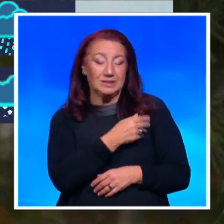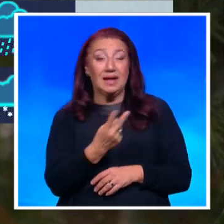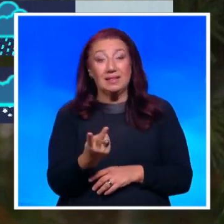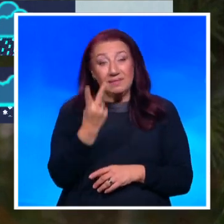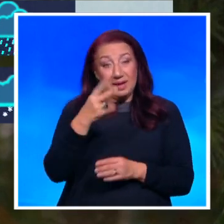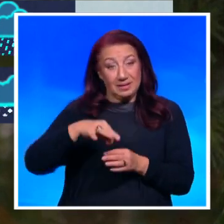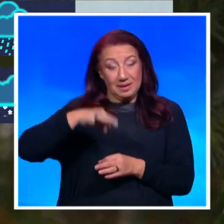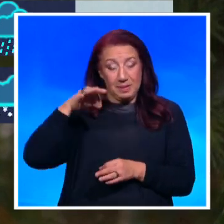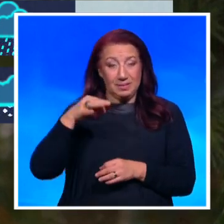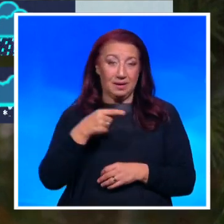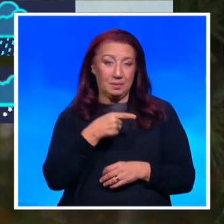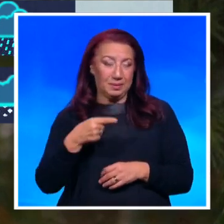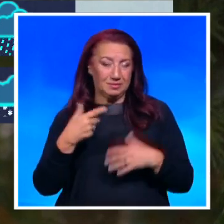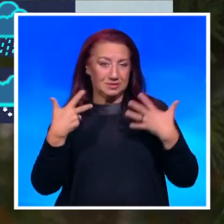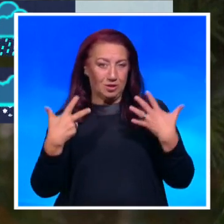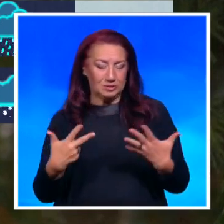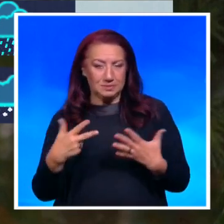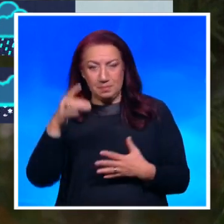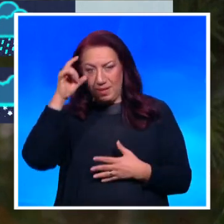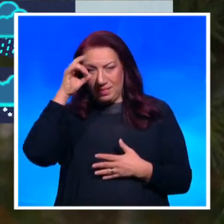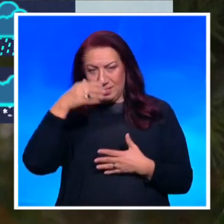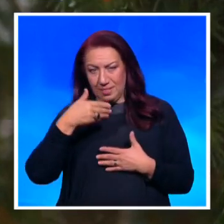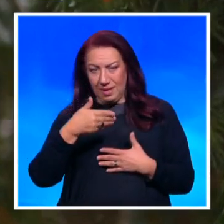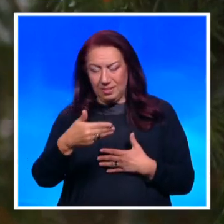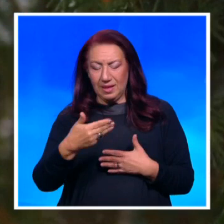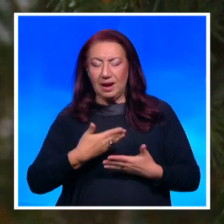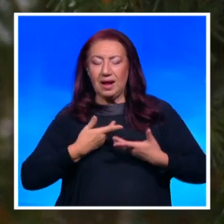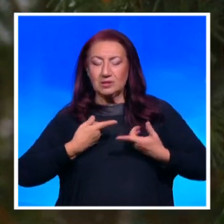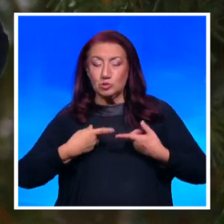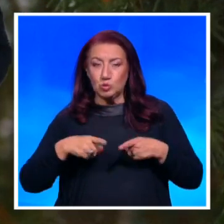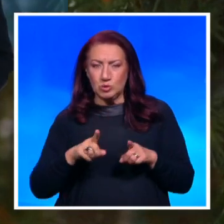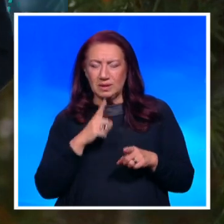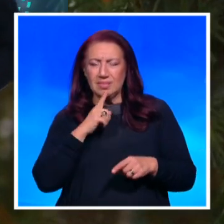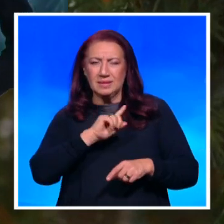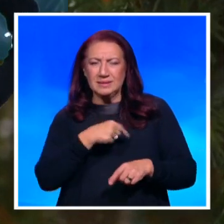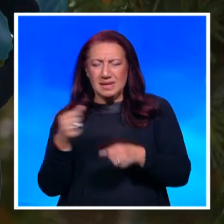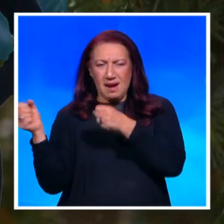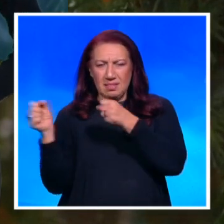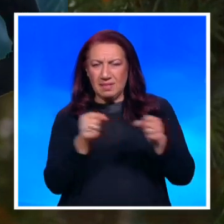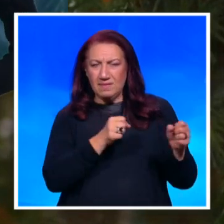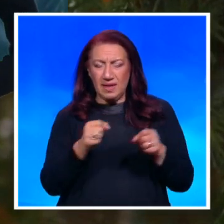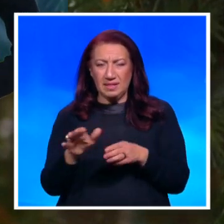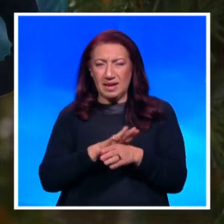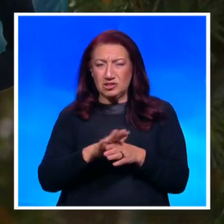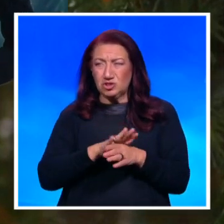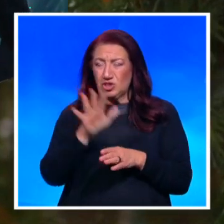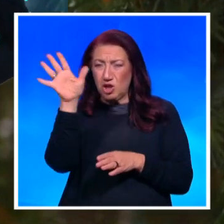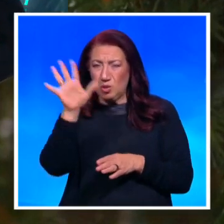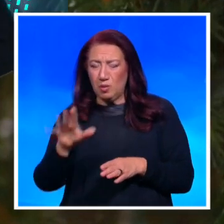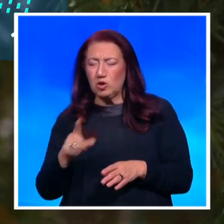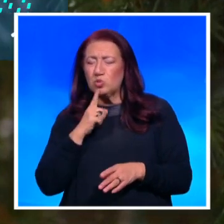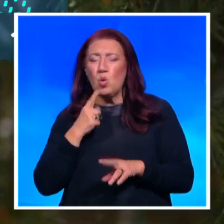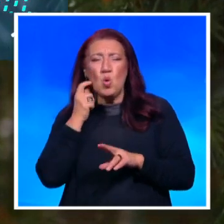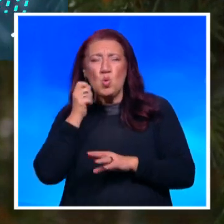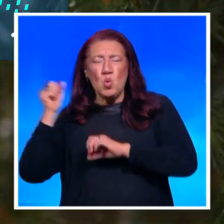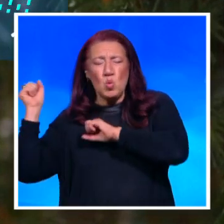метра минус 8. В неделя сутринта вятърът ще бъде все още силен и бурен, а по Черноморието ураганен. На изток